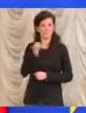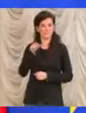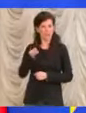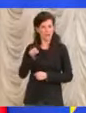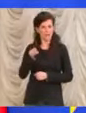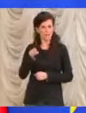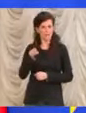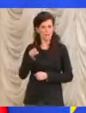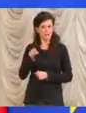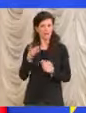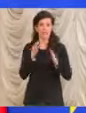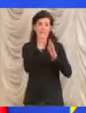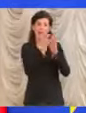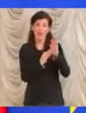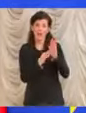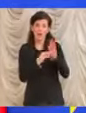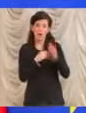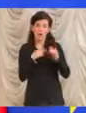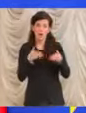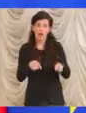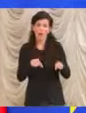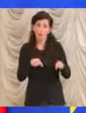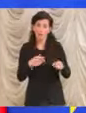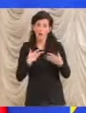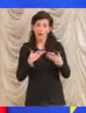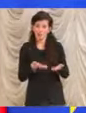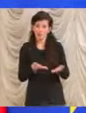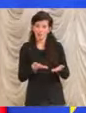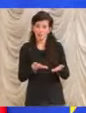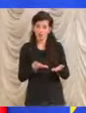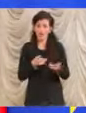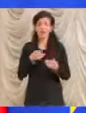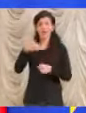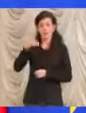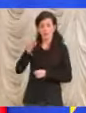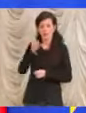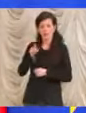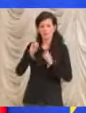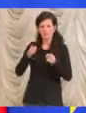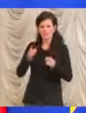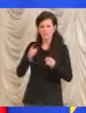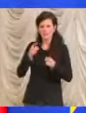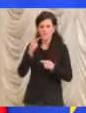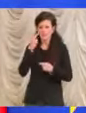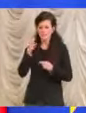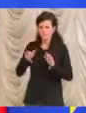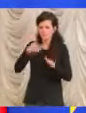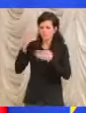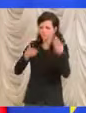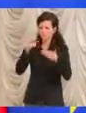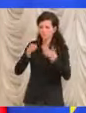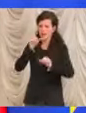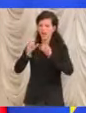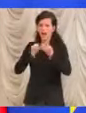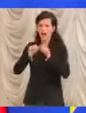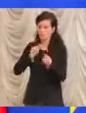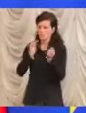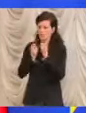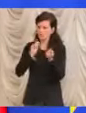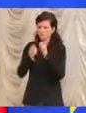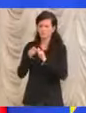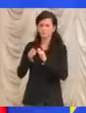le regole attuali verrà elaborato in forma diversa verrà snaturato diciamo così verrà